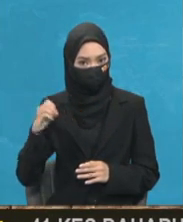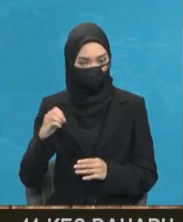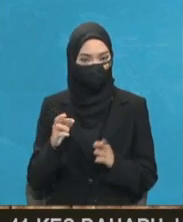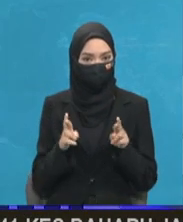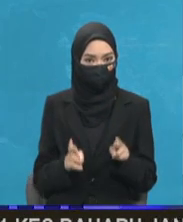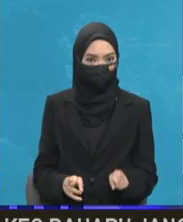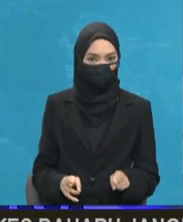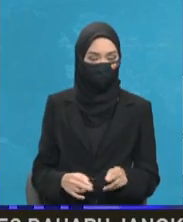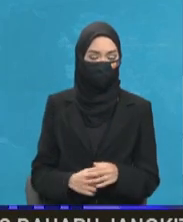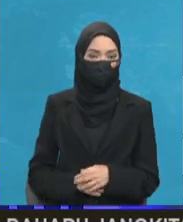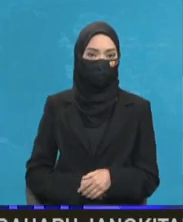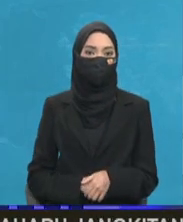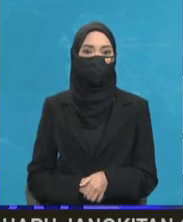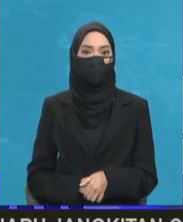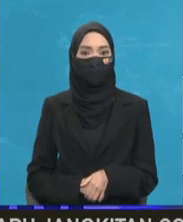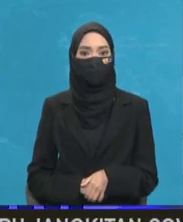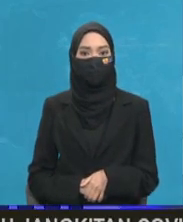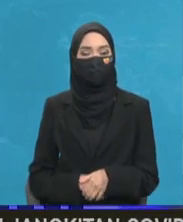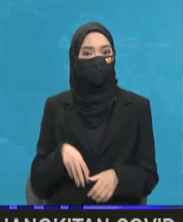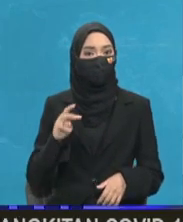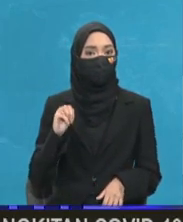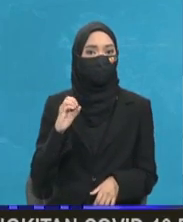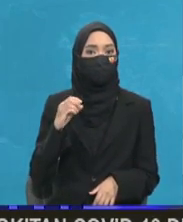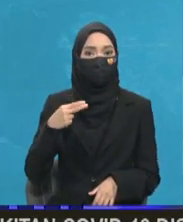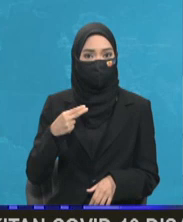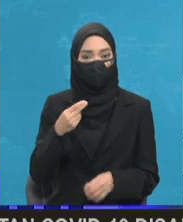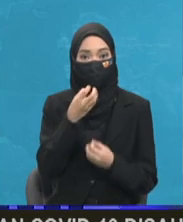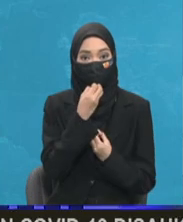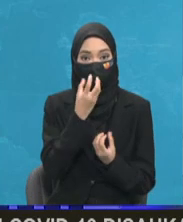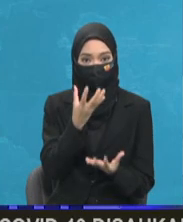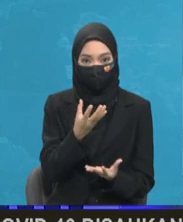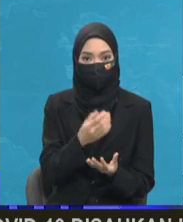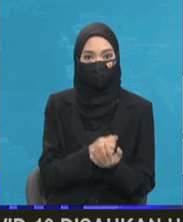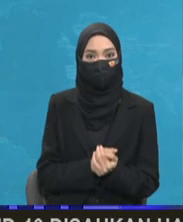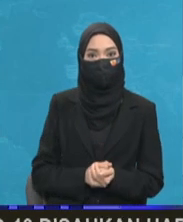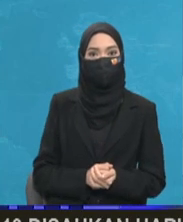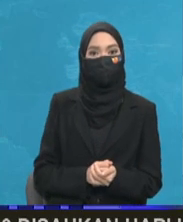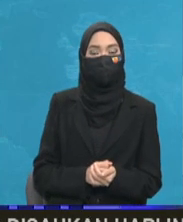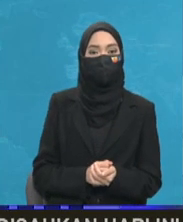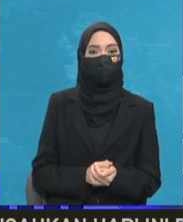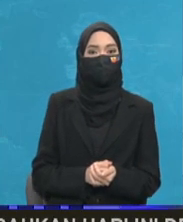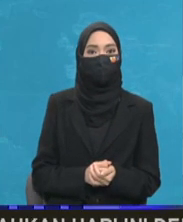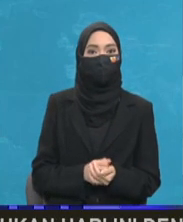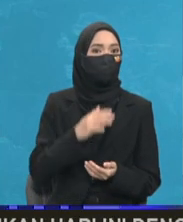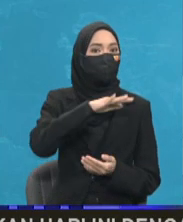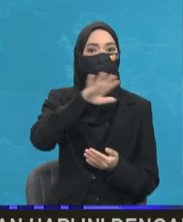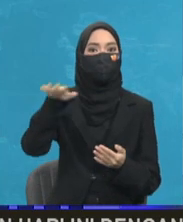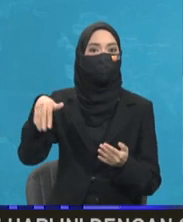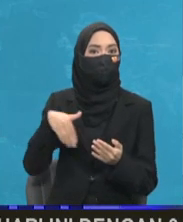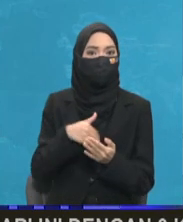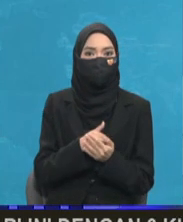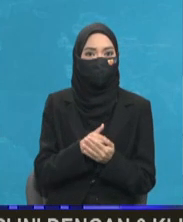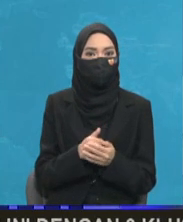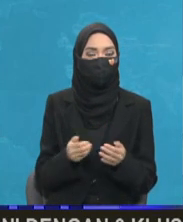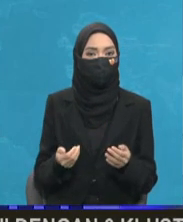negara dalam pada itu Menteri Kesehatan dalam sidang media yang sama jumlah tekan bagi orang Roma yang